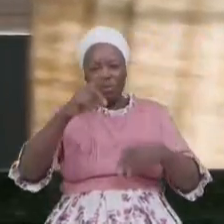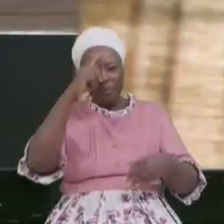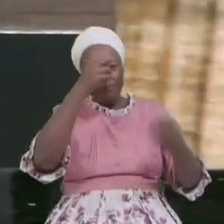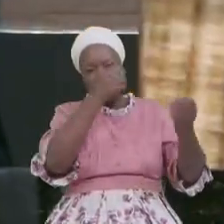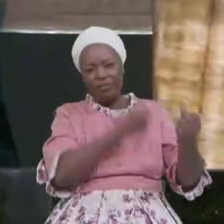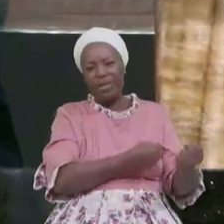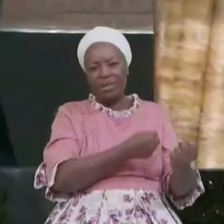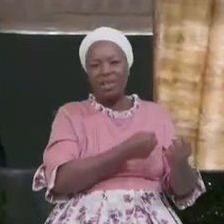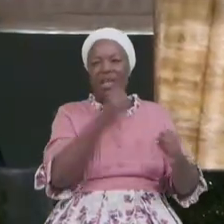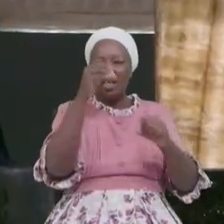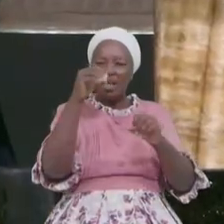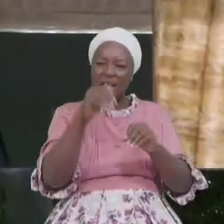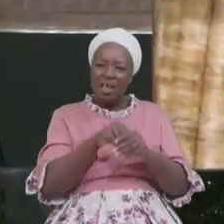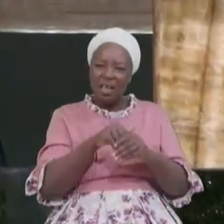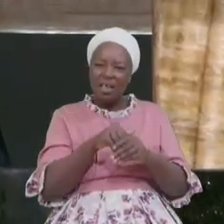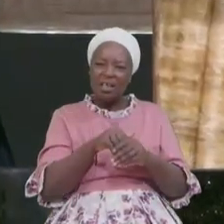la fidélité.